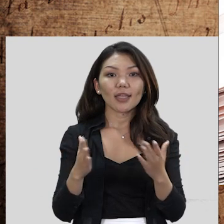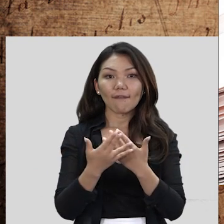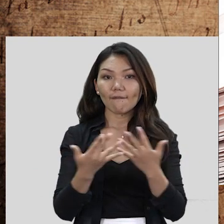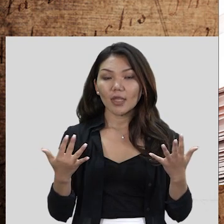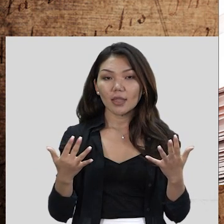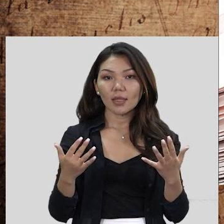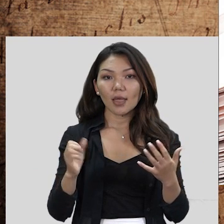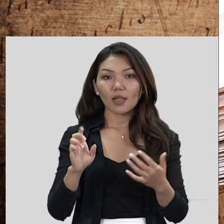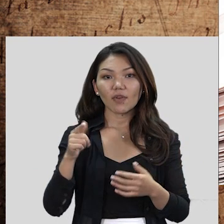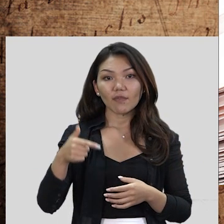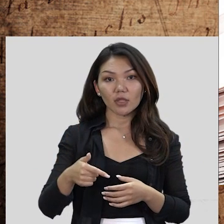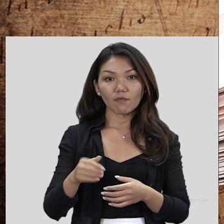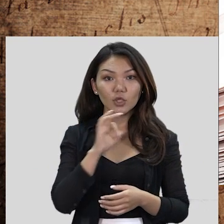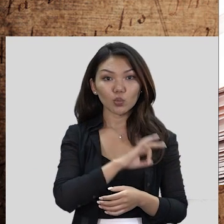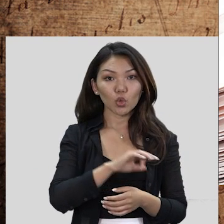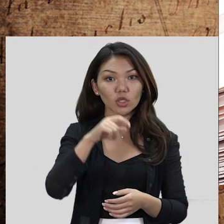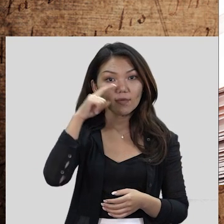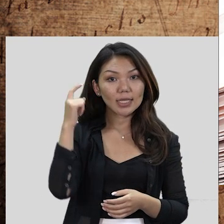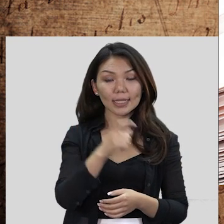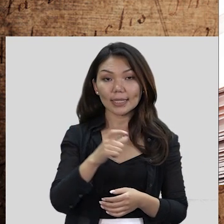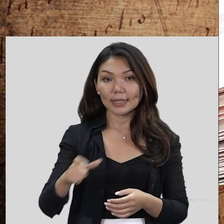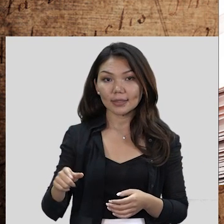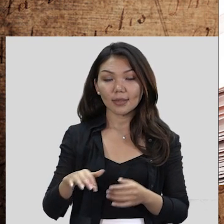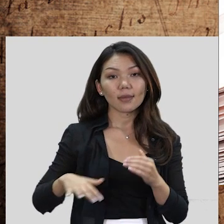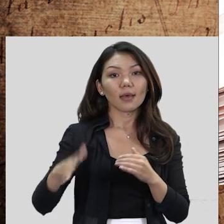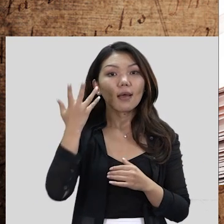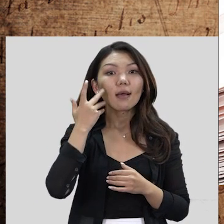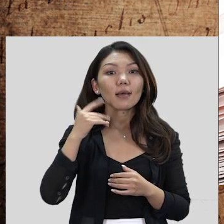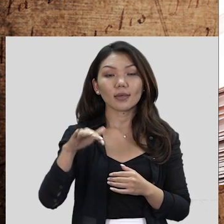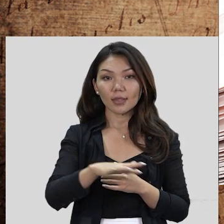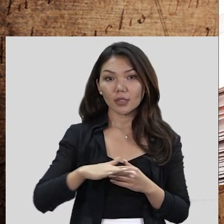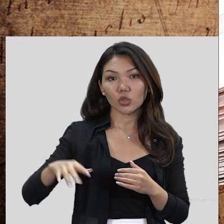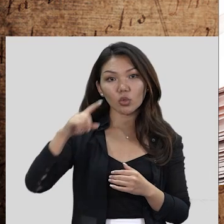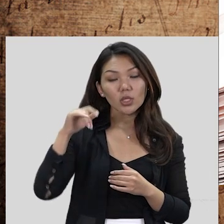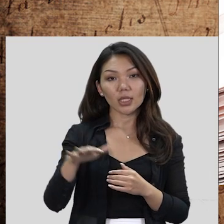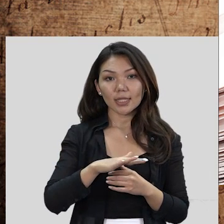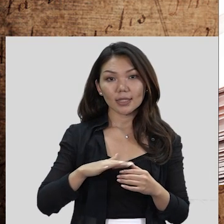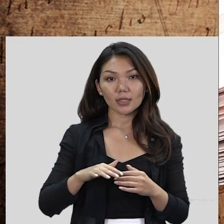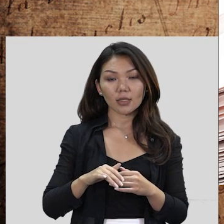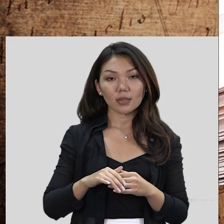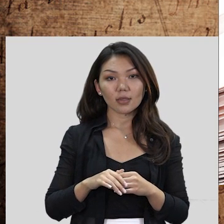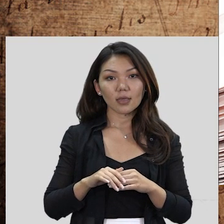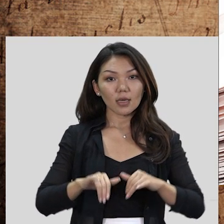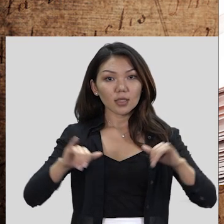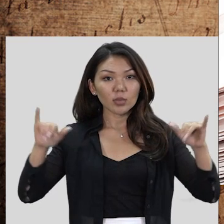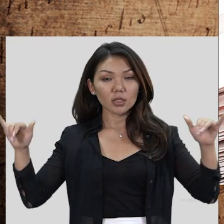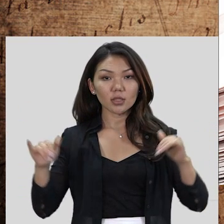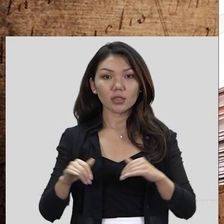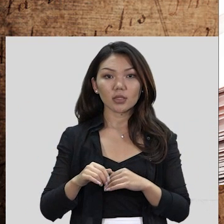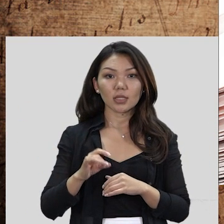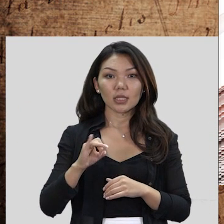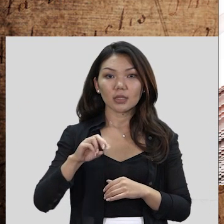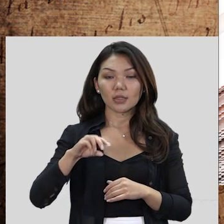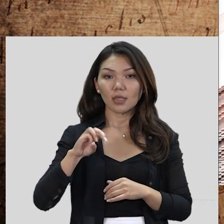использовали крыс когда на территории креста на получил распространение ислам карниза освоили